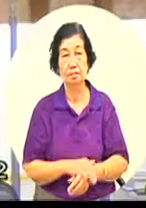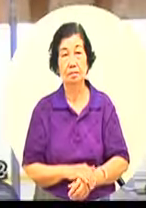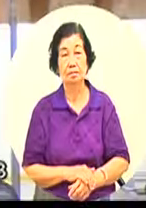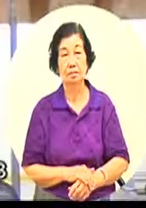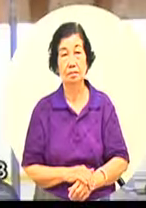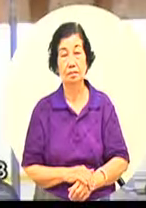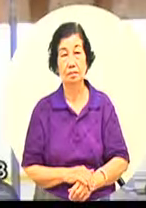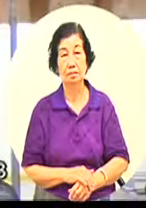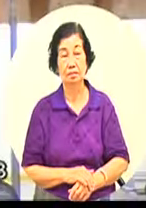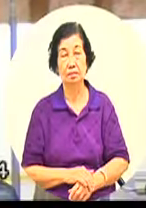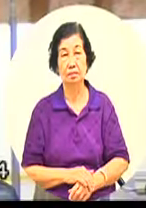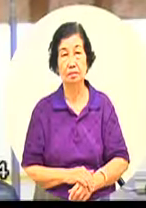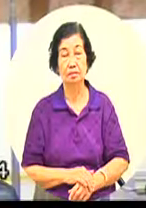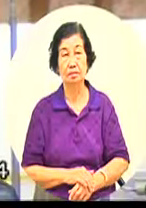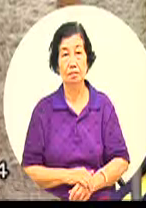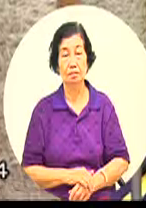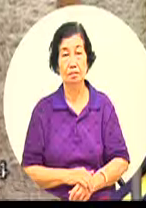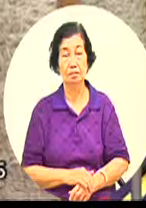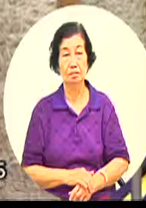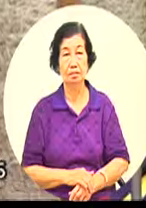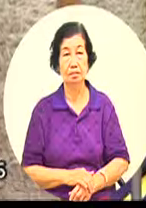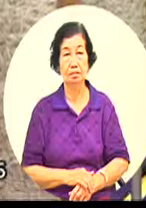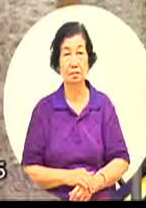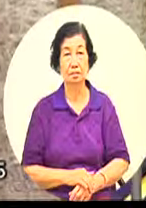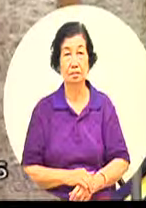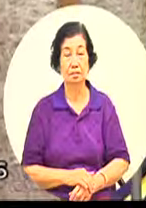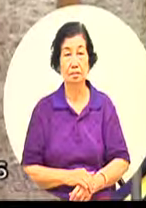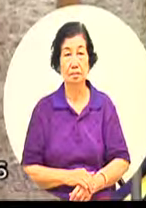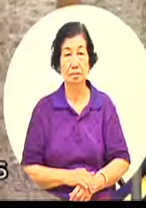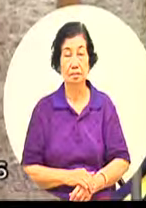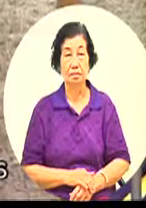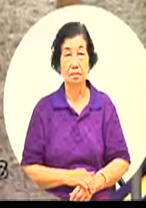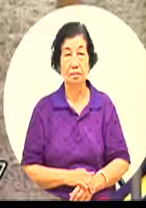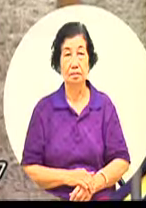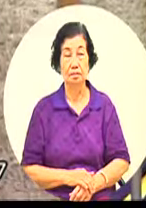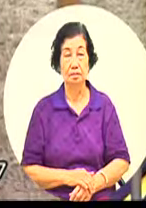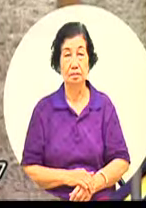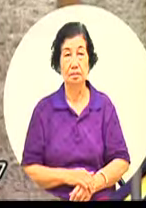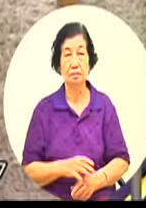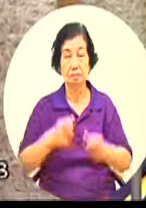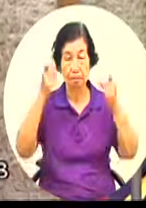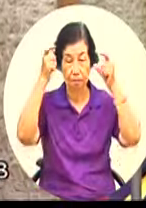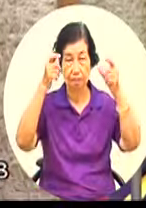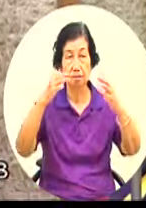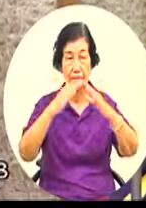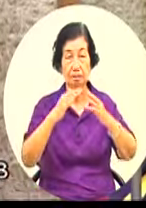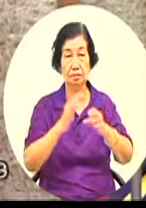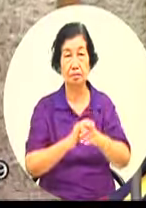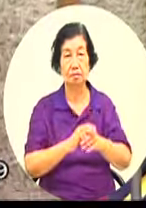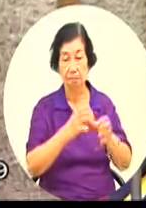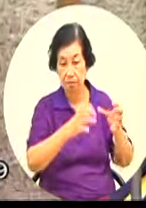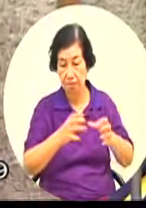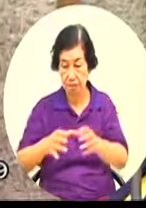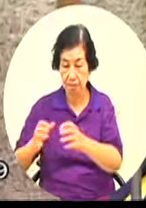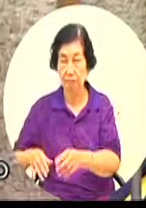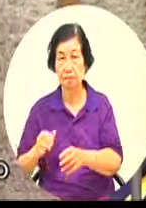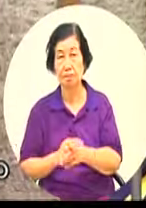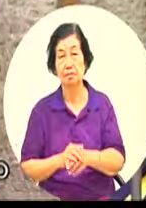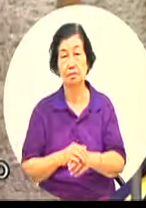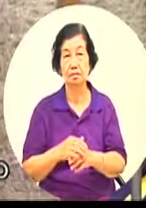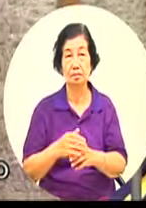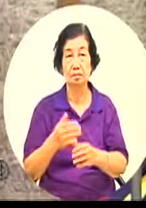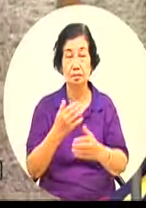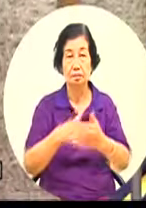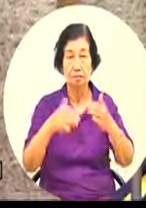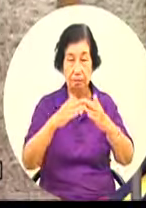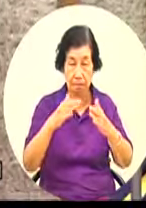校长请回答。 主席哈，议员啊，你们好。我觉得在高雄市里面设不同的校区是有这个必要性，然